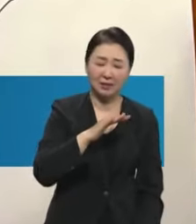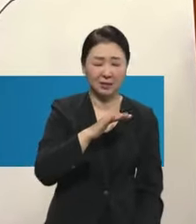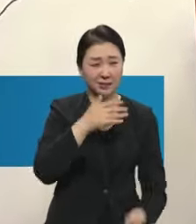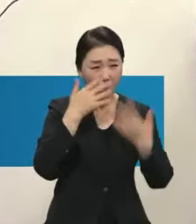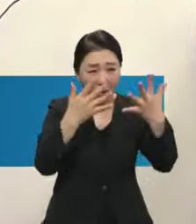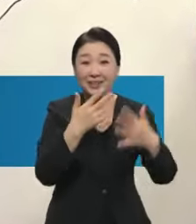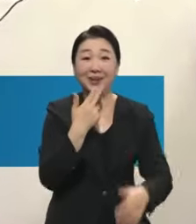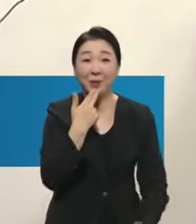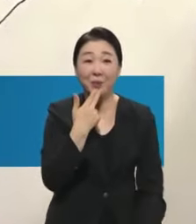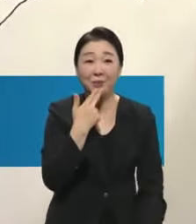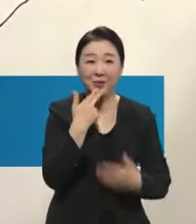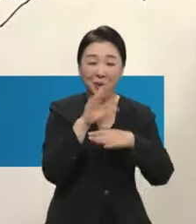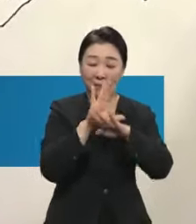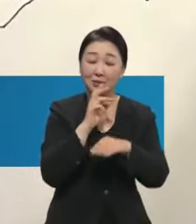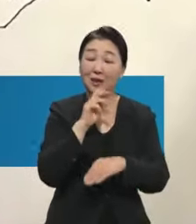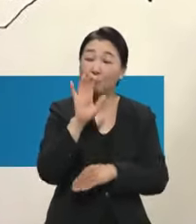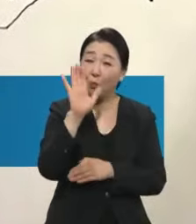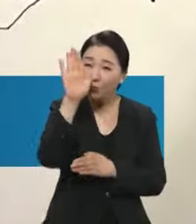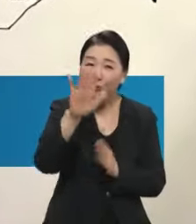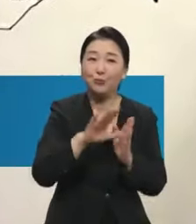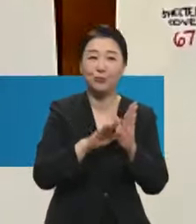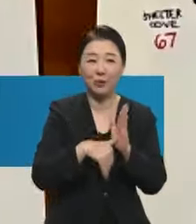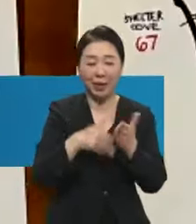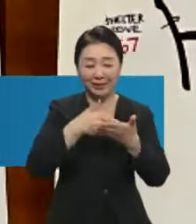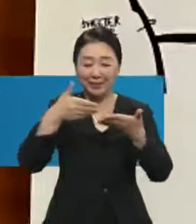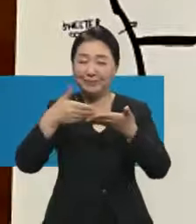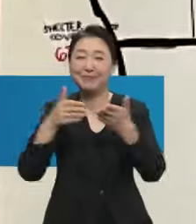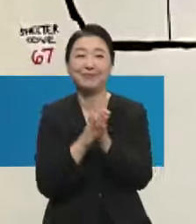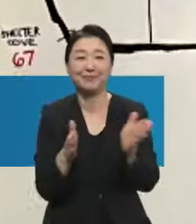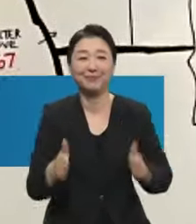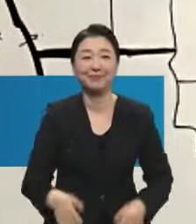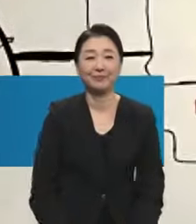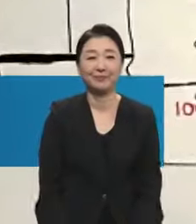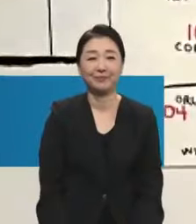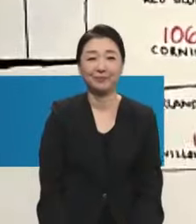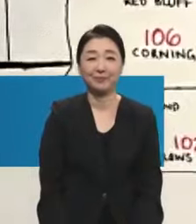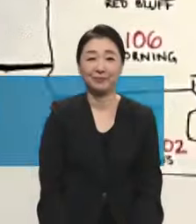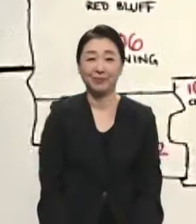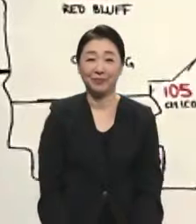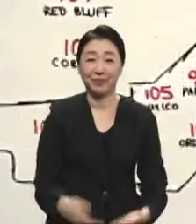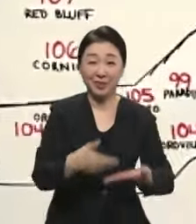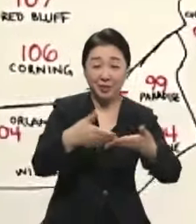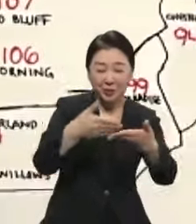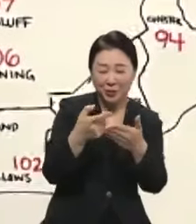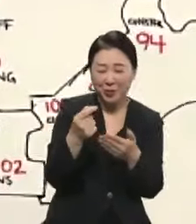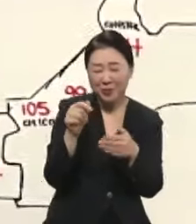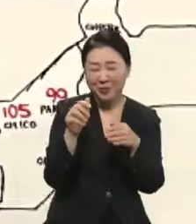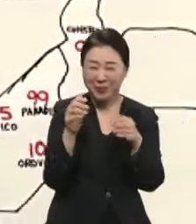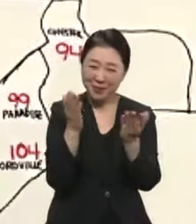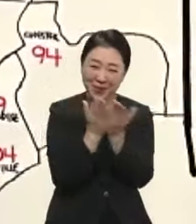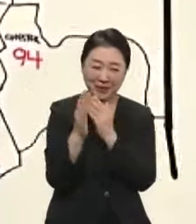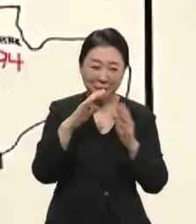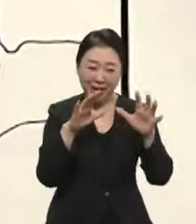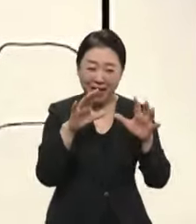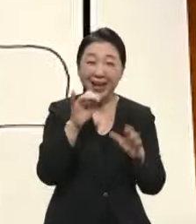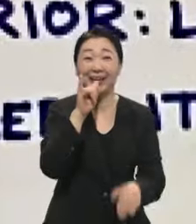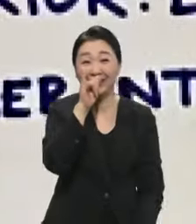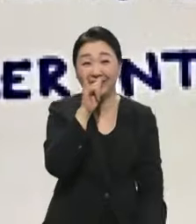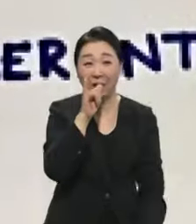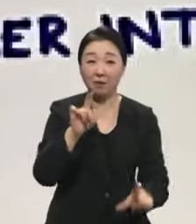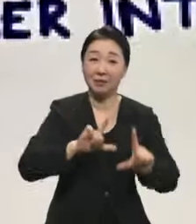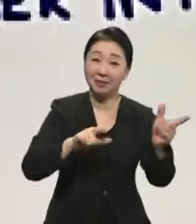않았다면서 방송이 45분 지났을 때쯤 그림을 그리기 시작했습니다. 물론 지도는 조금 삐뚤빼뚤하지만